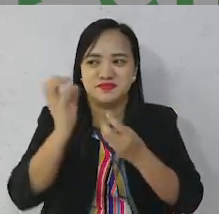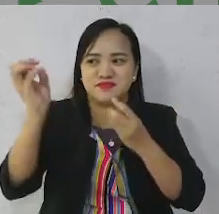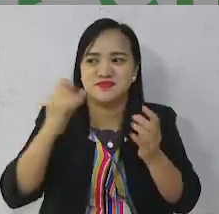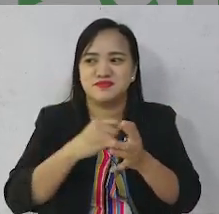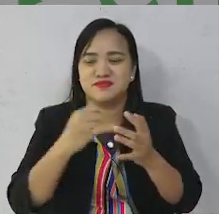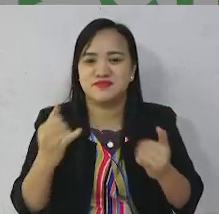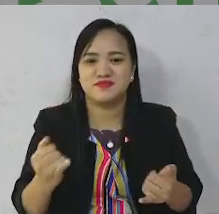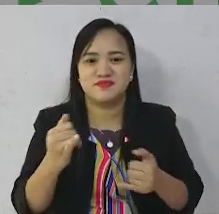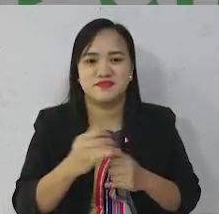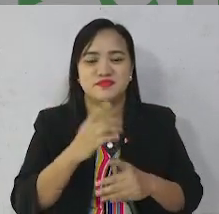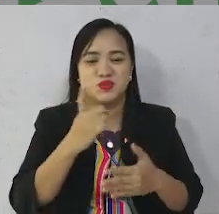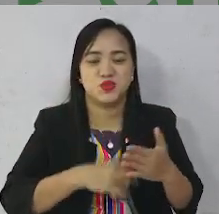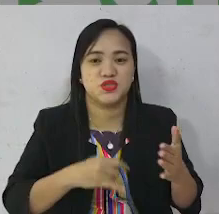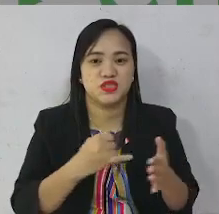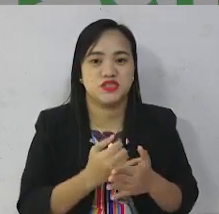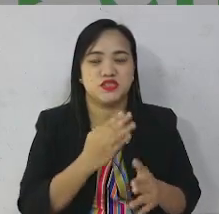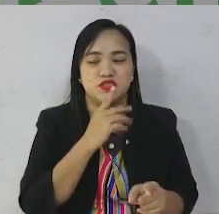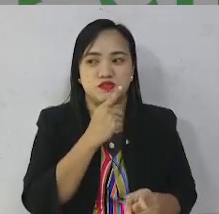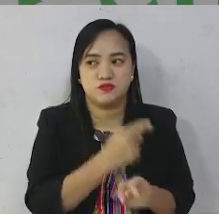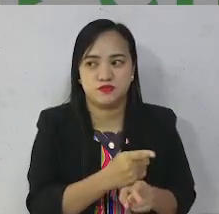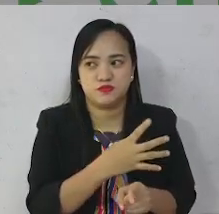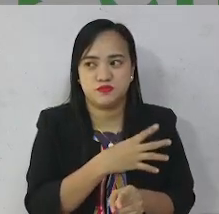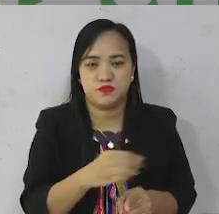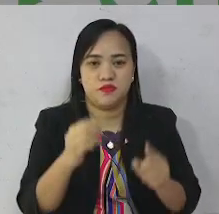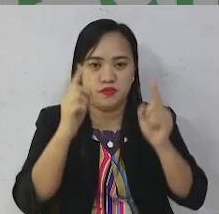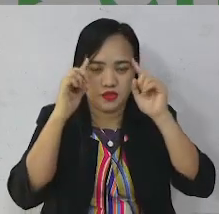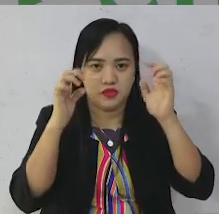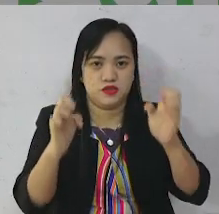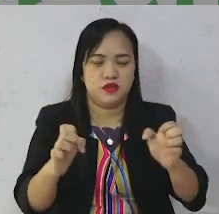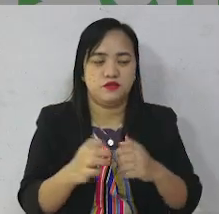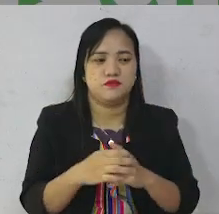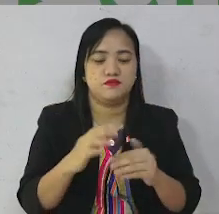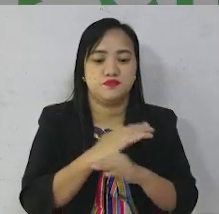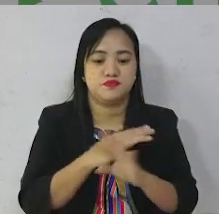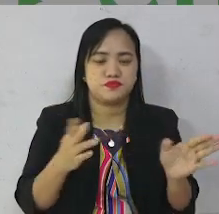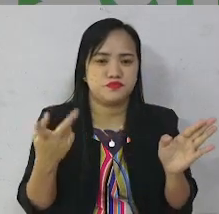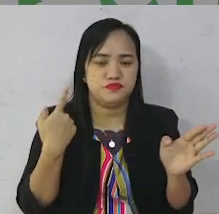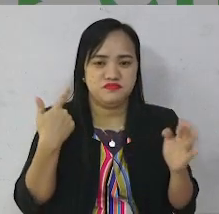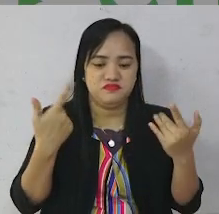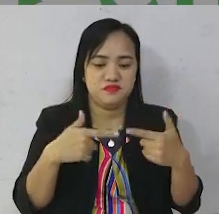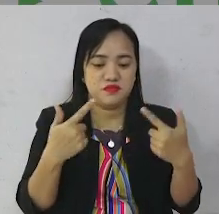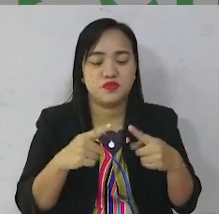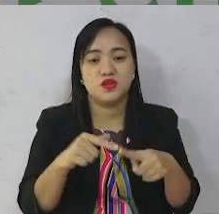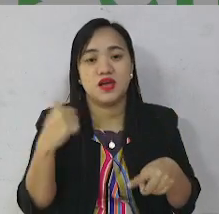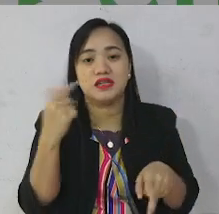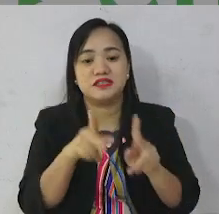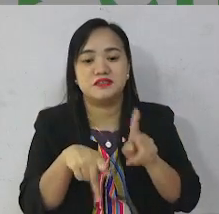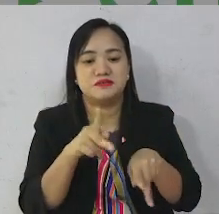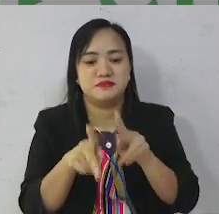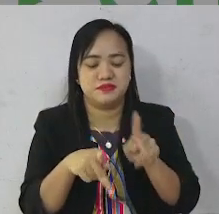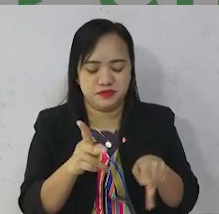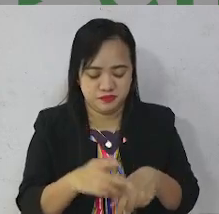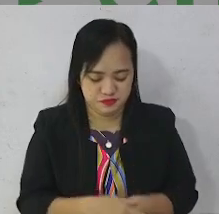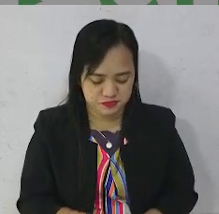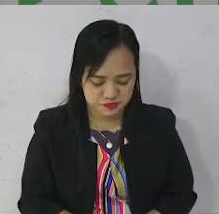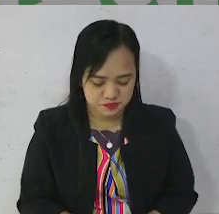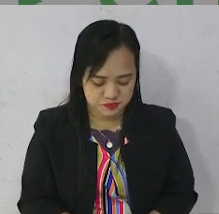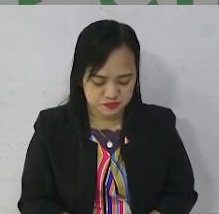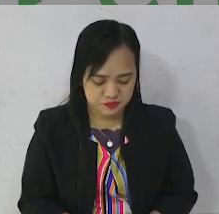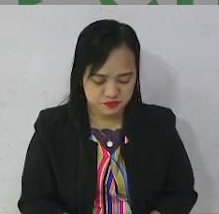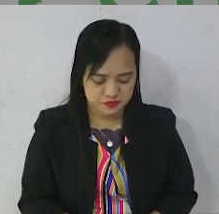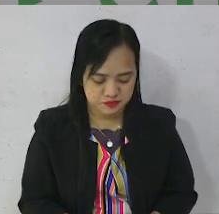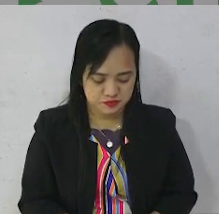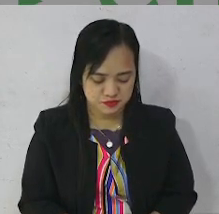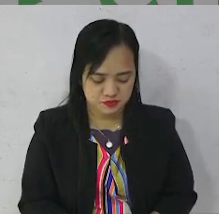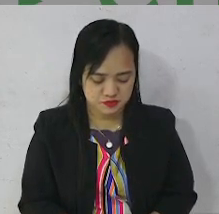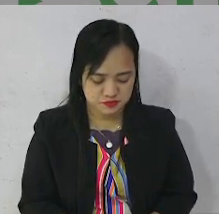niyo po yung nararapat na edukasyon para po sa kanila Hwag na po kayong makipagtalo o Hwag niyo na po makipagtalo at least ibigay niyo lang yung